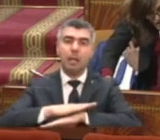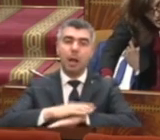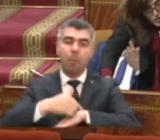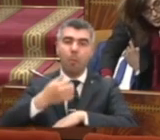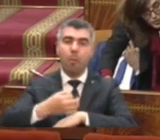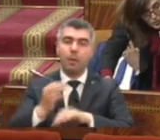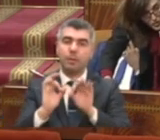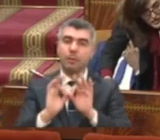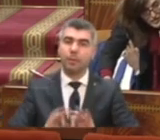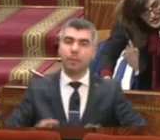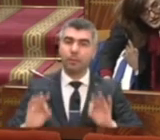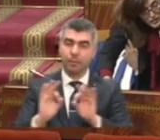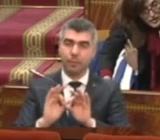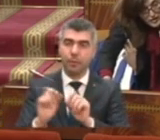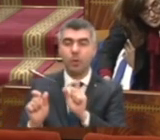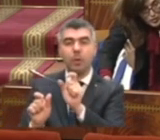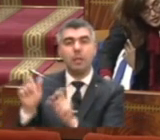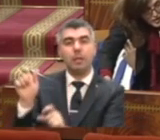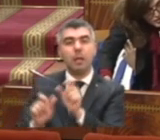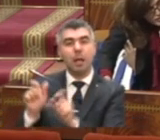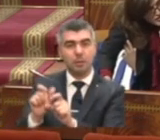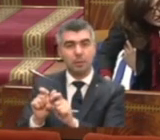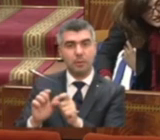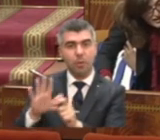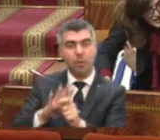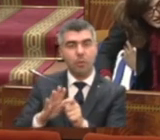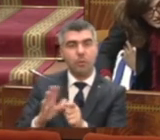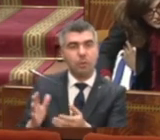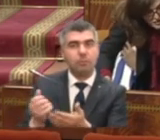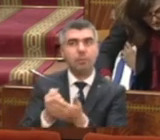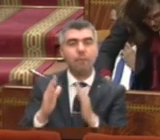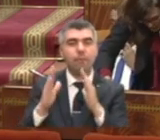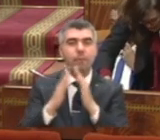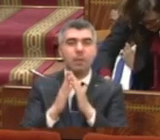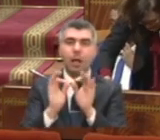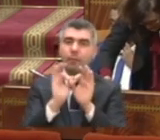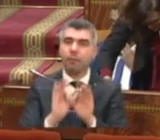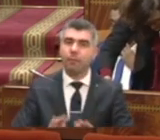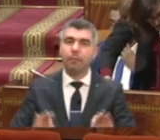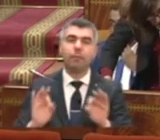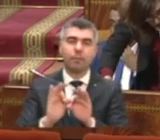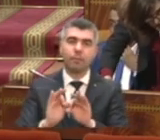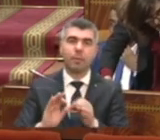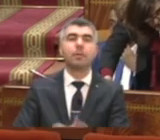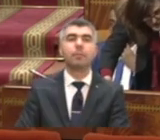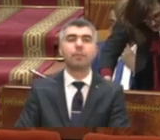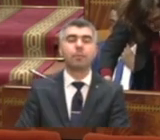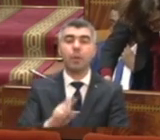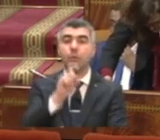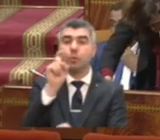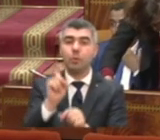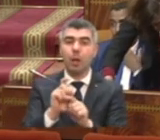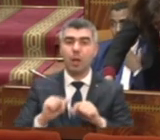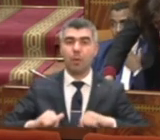ديالهم، والمواطنين اللي كانوا كيأملوا يحصلوا على سكن لائق لم يتمكنوا من ذلك. نسائل كن